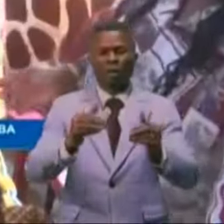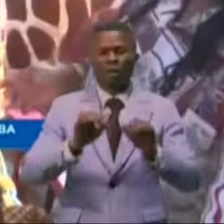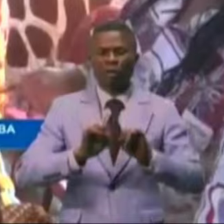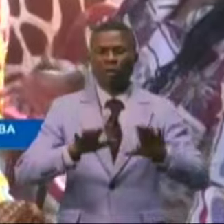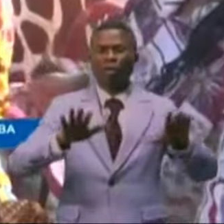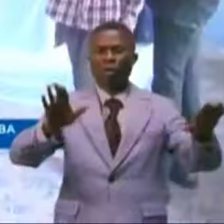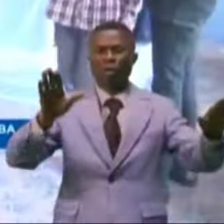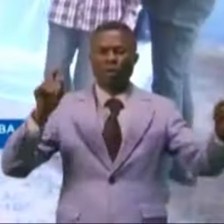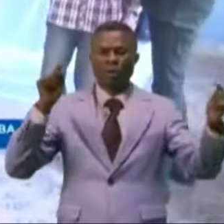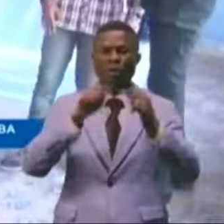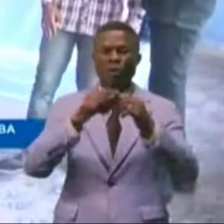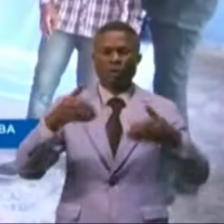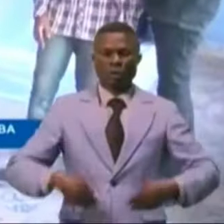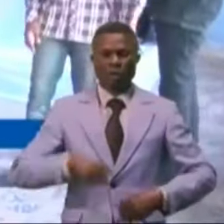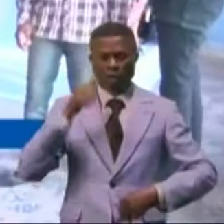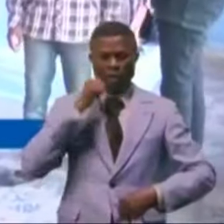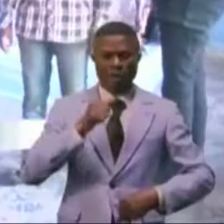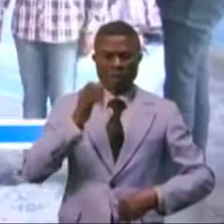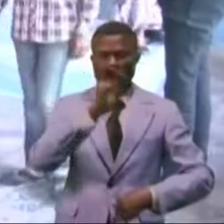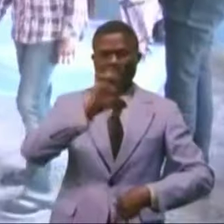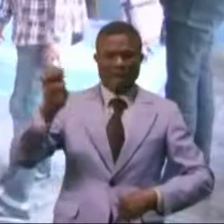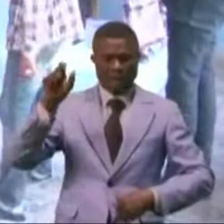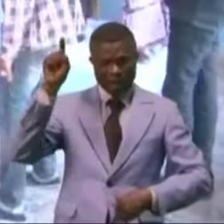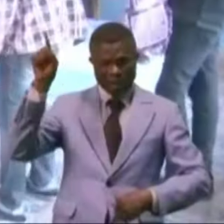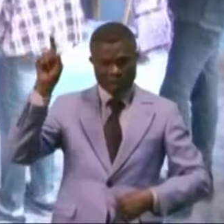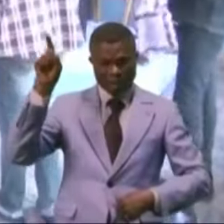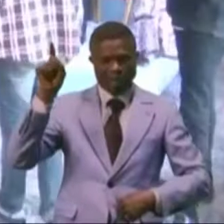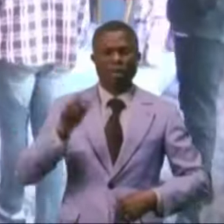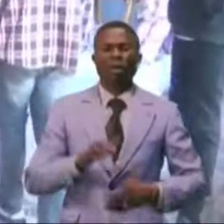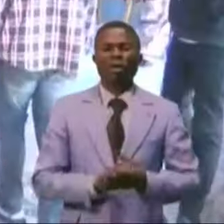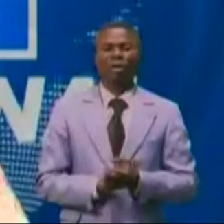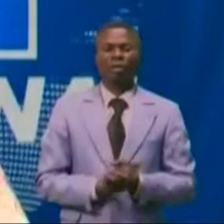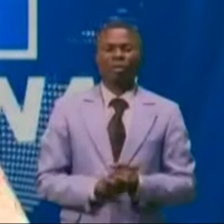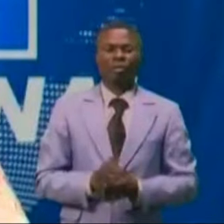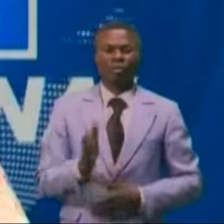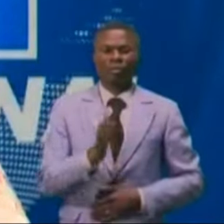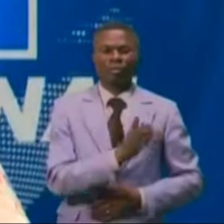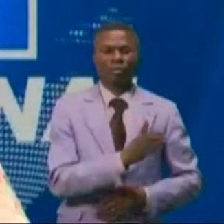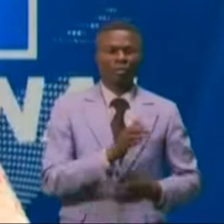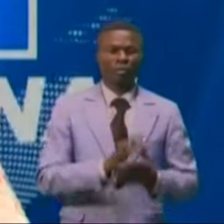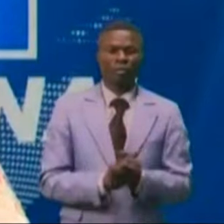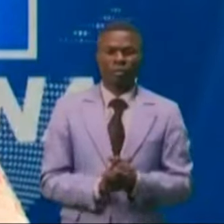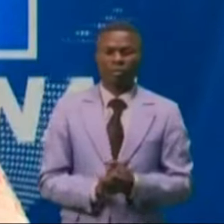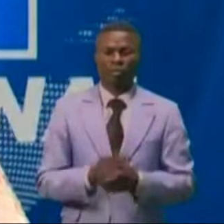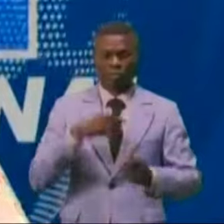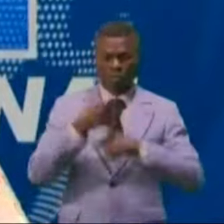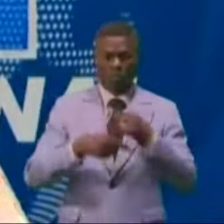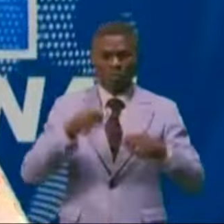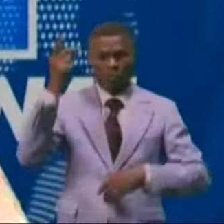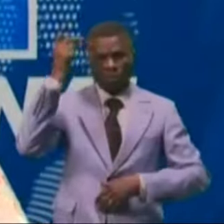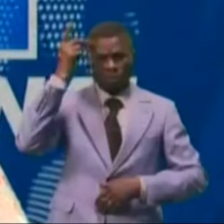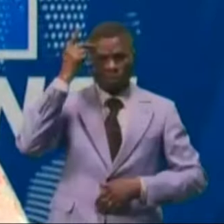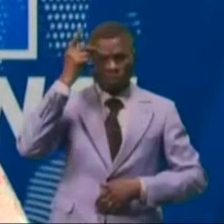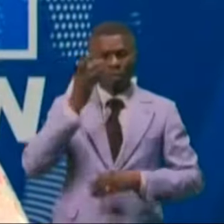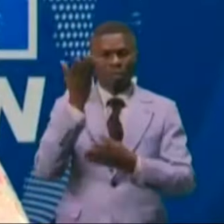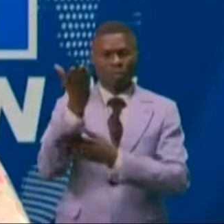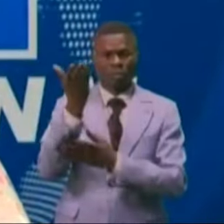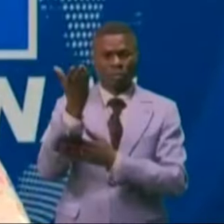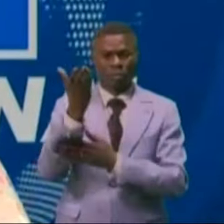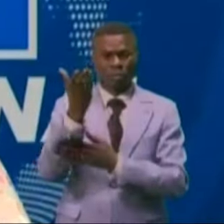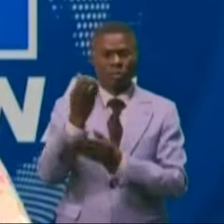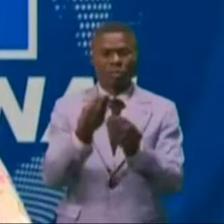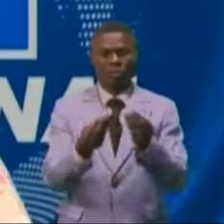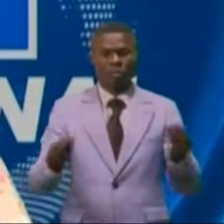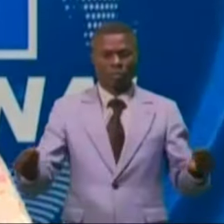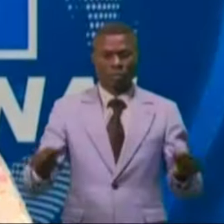jusqu'à la jeune fille dans l'est du pays. Lancement à Kinshasa du plaidoyer sur les